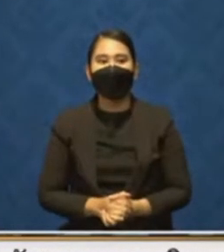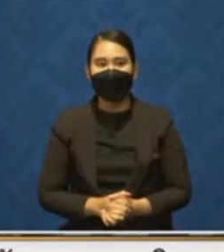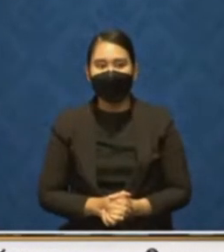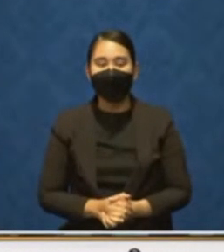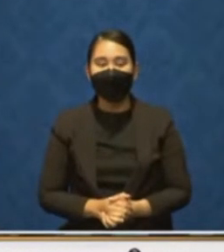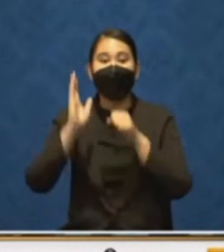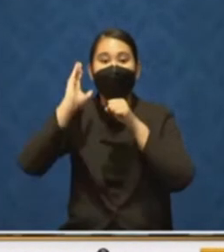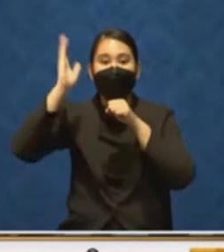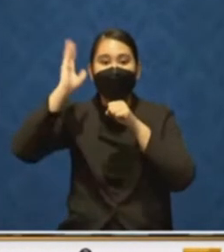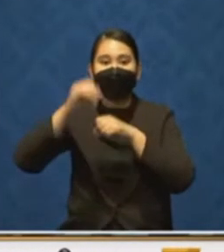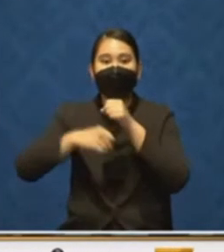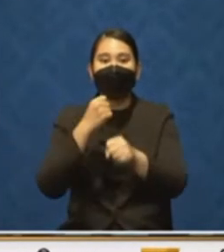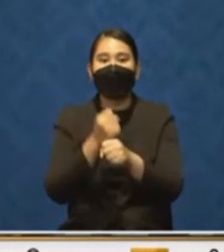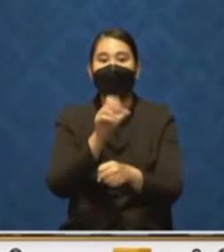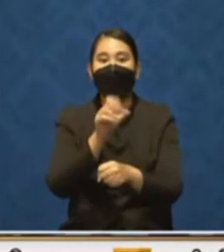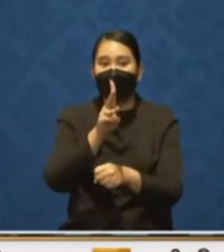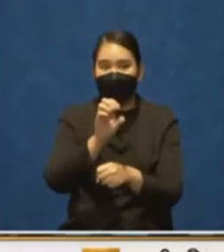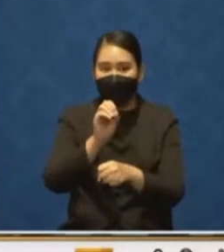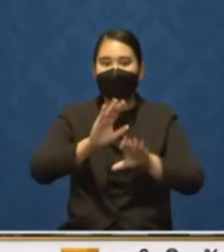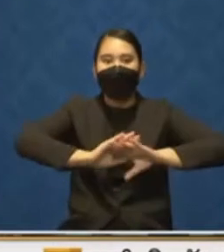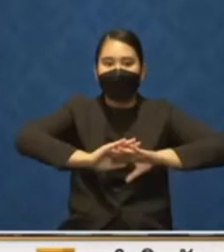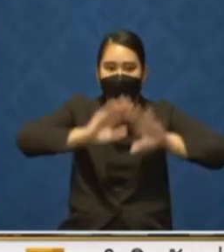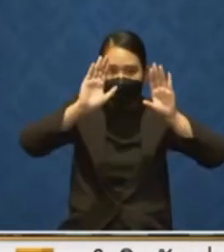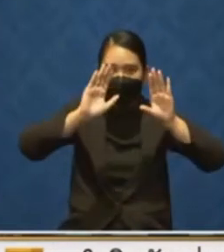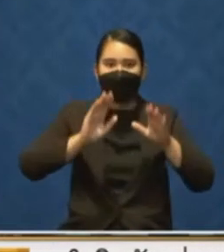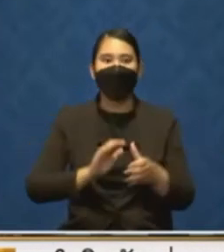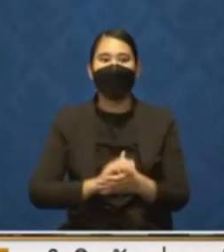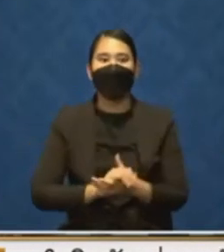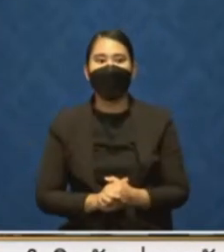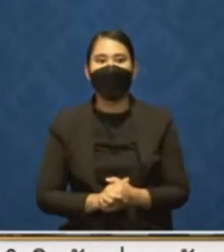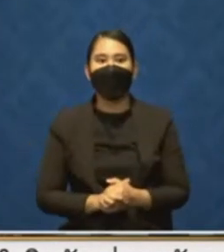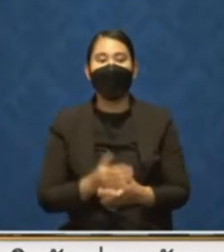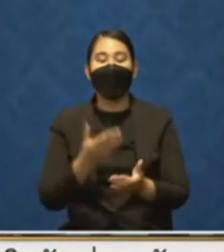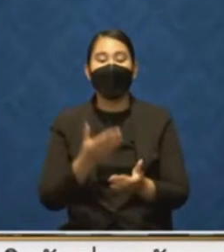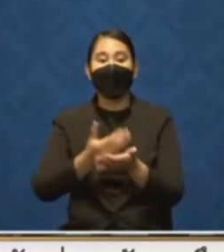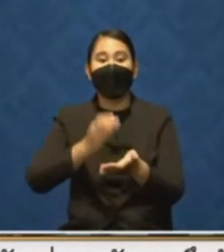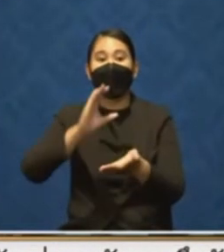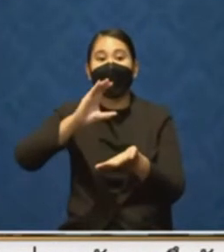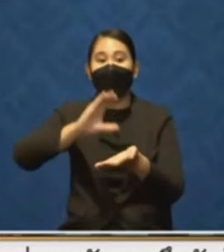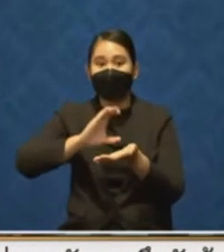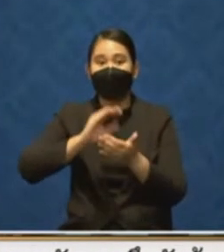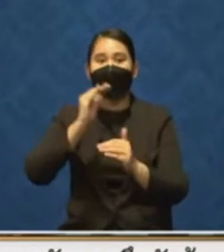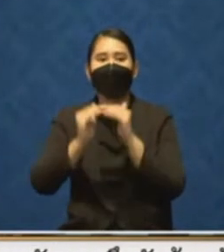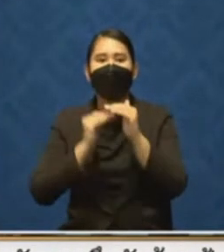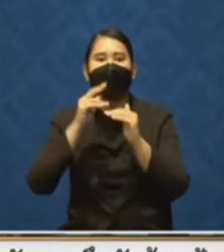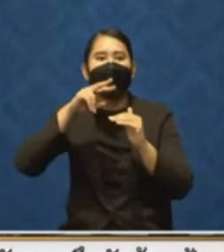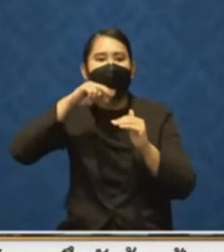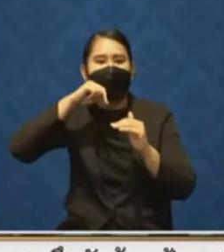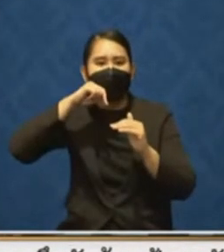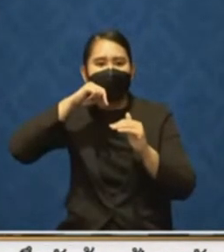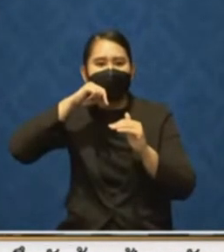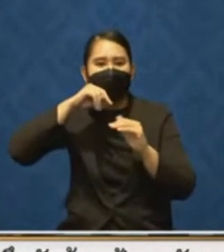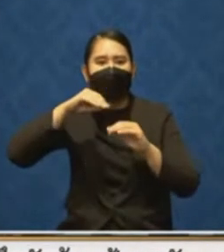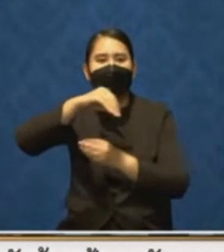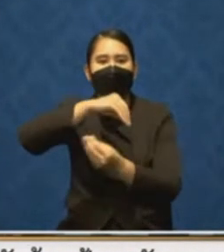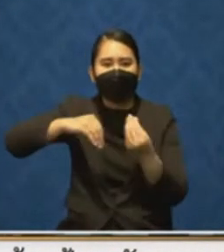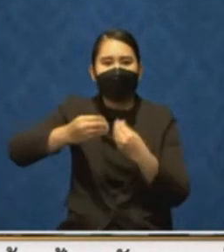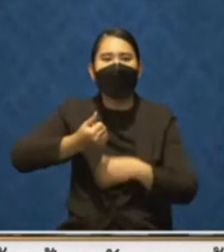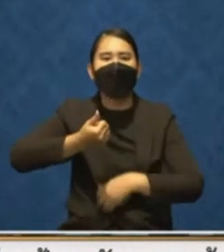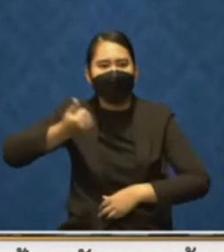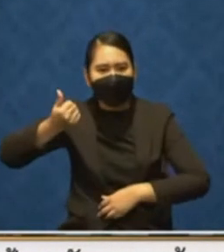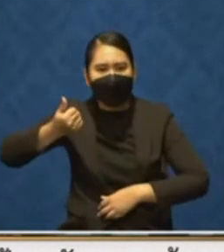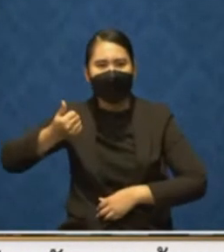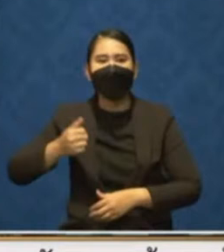ไว้วางใจที่ 6 5ยกเลิกทั้ง 2ครั้งเงินกองทุนพัฒนาน้ำบาดาลอาจเอาไปทำอย่างอื่นได้ตั้งเยอะแยะครับศึกษาวิเคราะห์